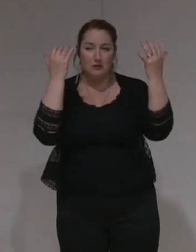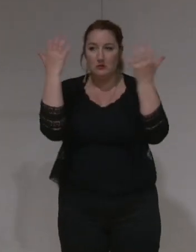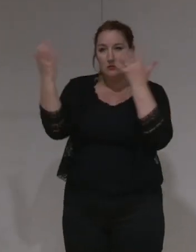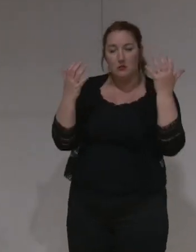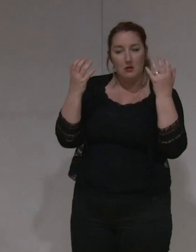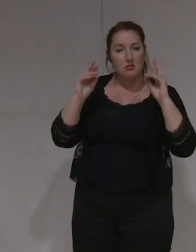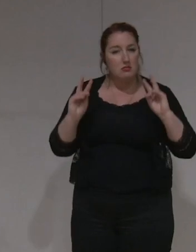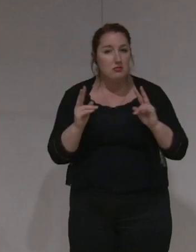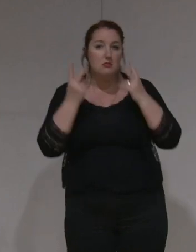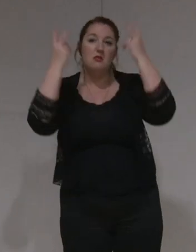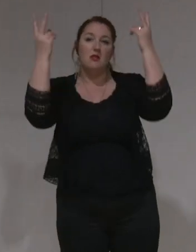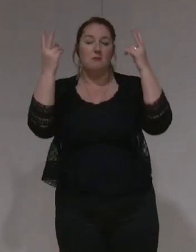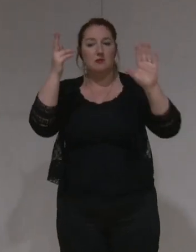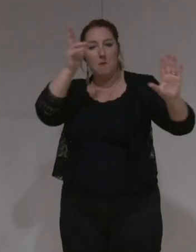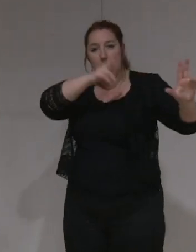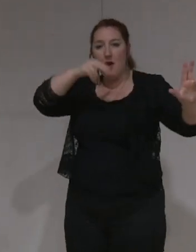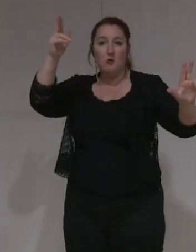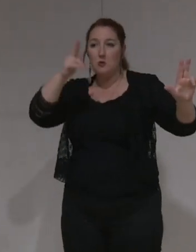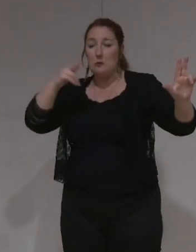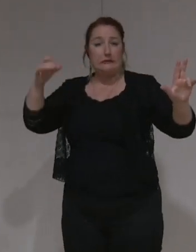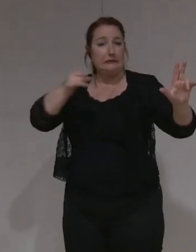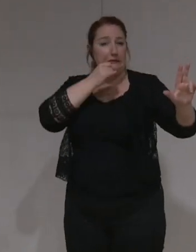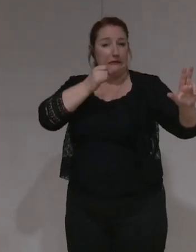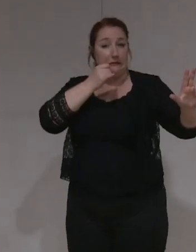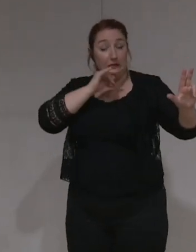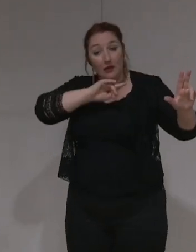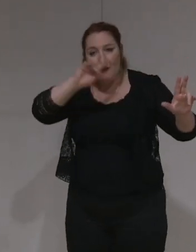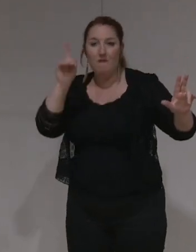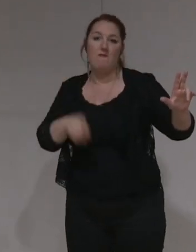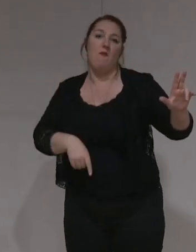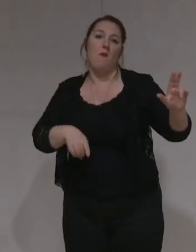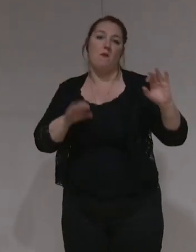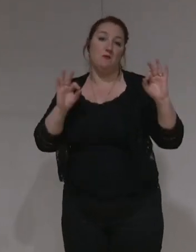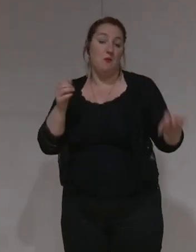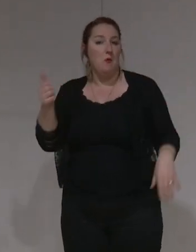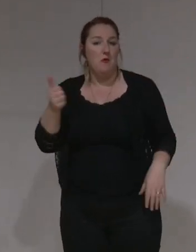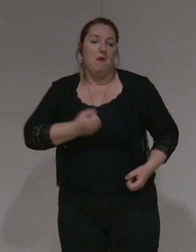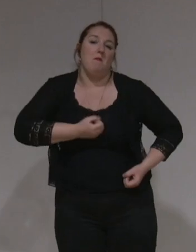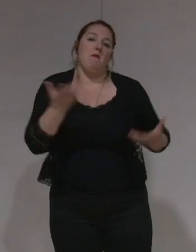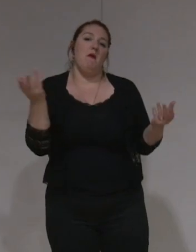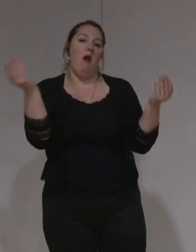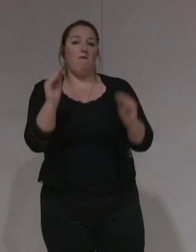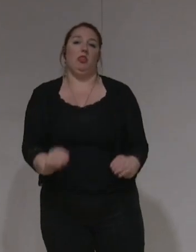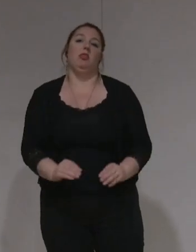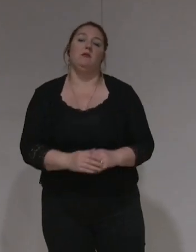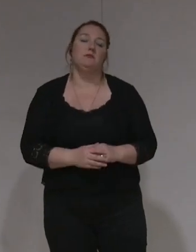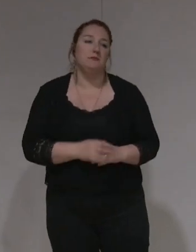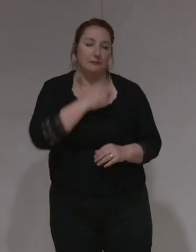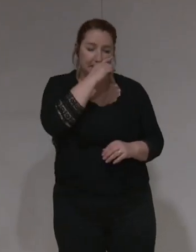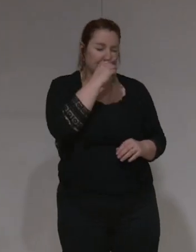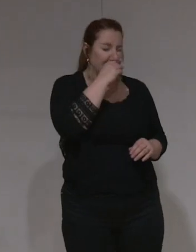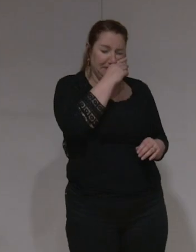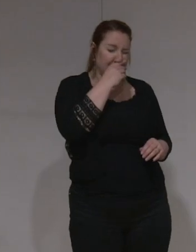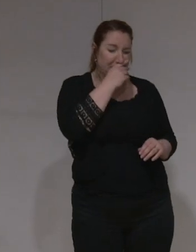d'une peinture qui n'a pas encore été faite et qui doit être faite justement par par lui alors on a là une